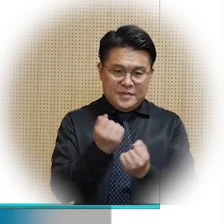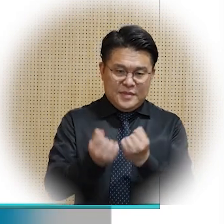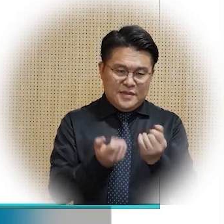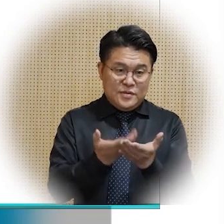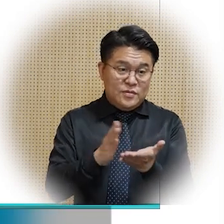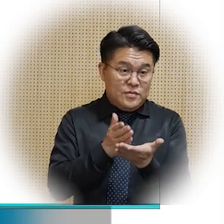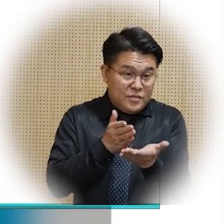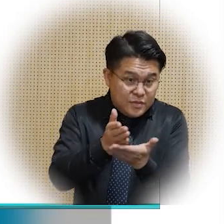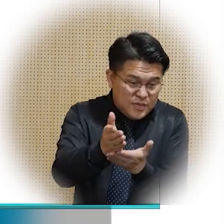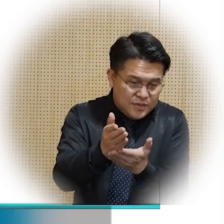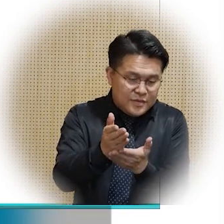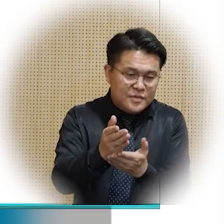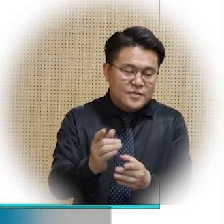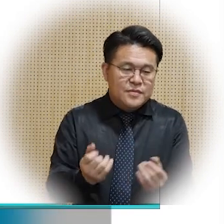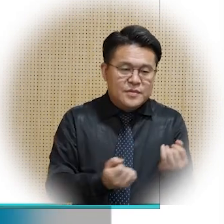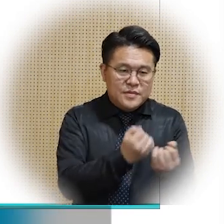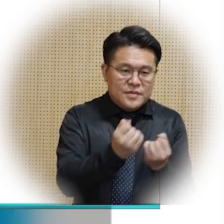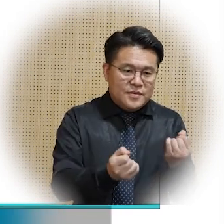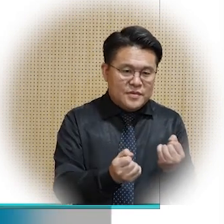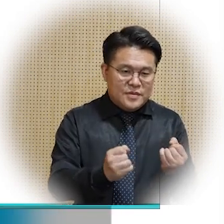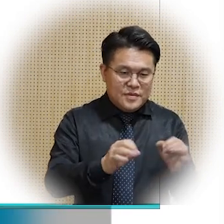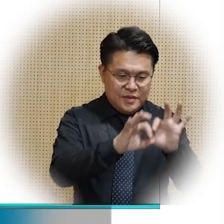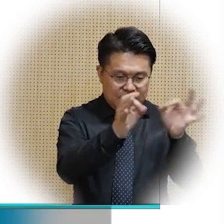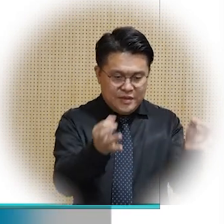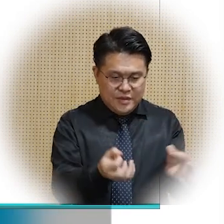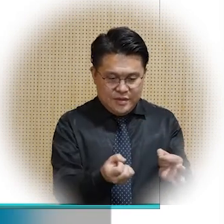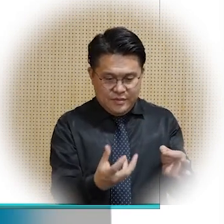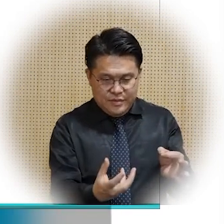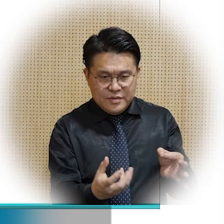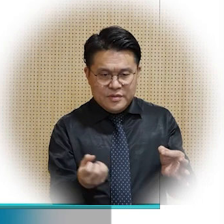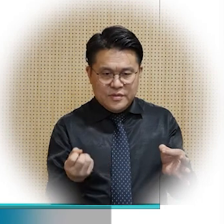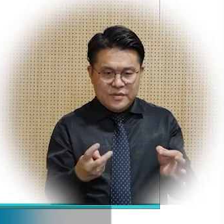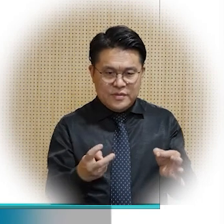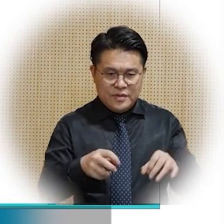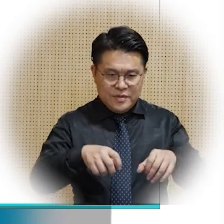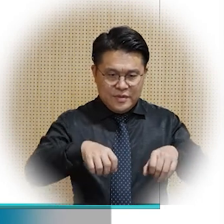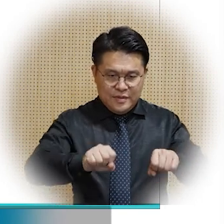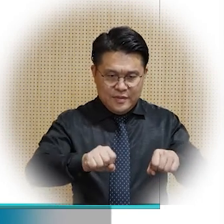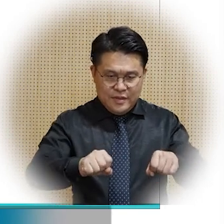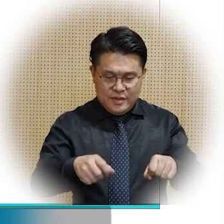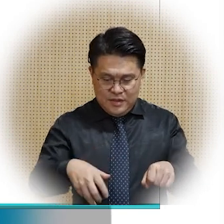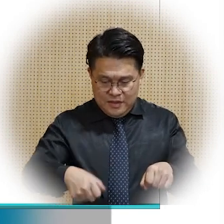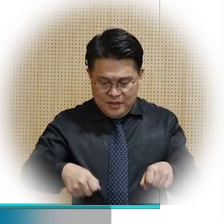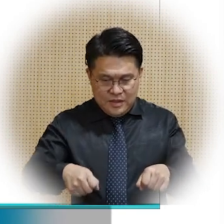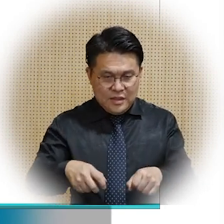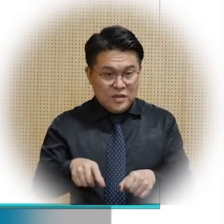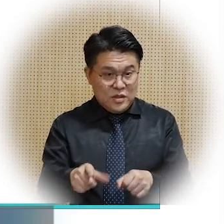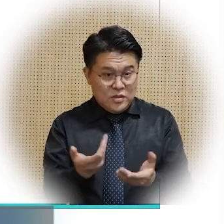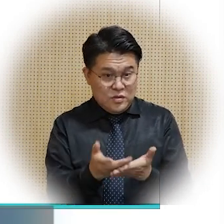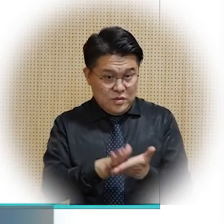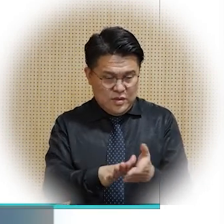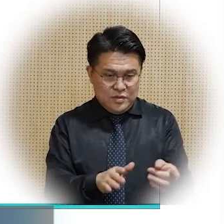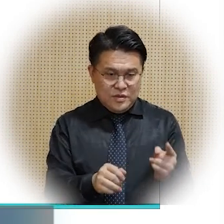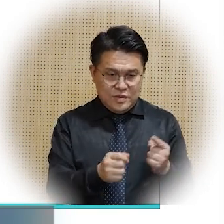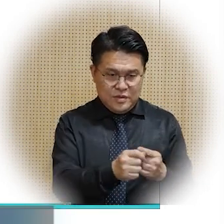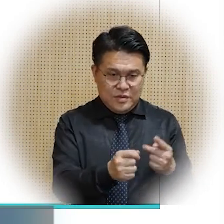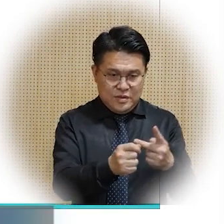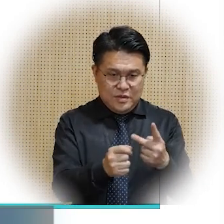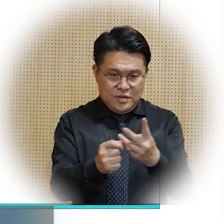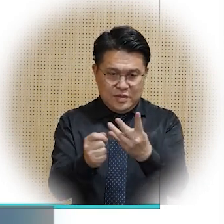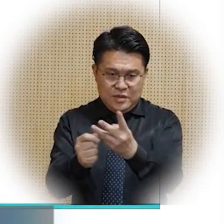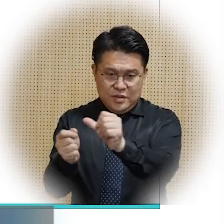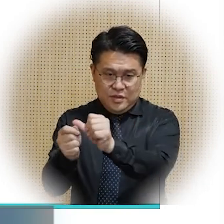그래서 발달장애인 자전거 미케닉은 생활 자전거의 타이어 펑크나 브레이크를 수리하는 직무입니다. 그래서 여기 나와